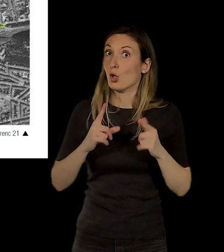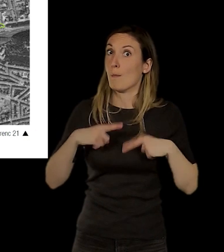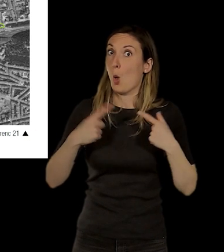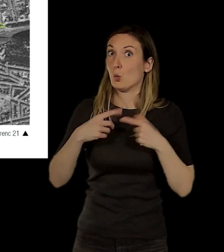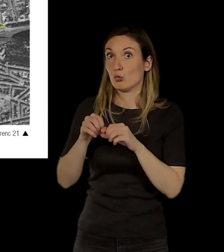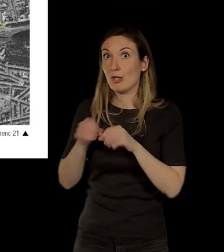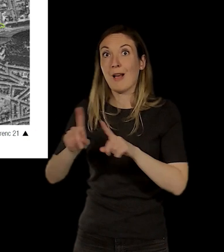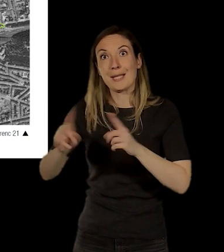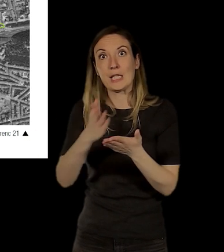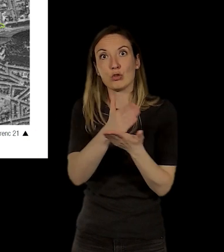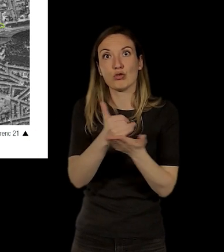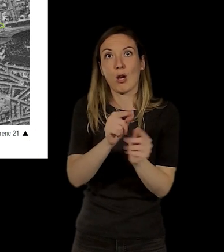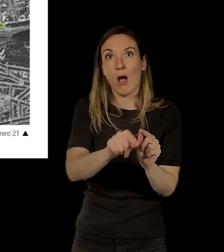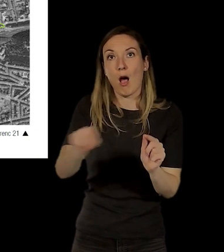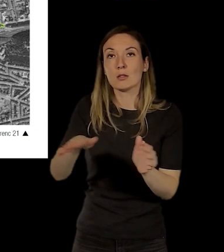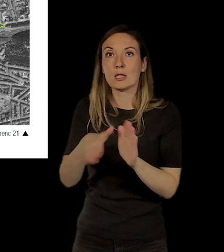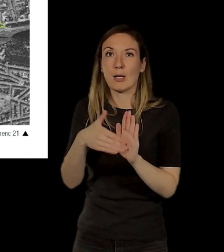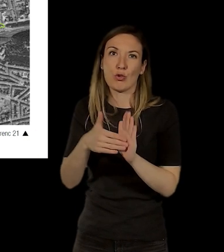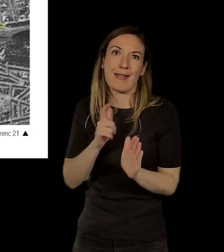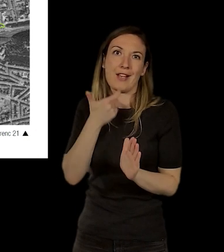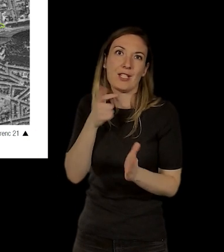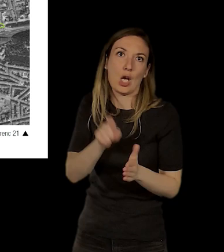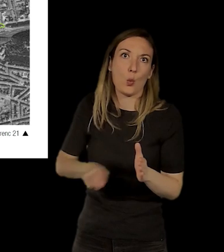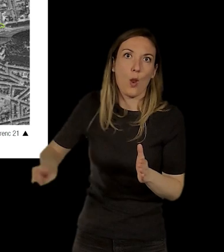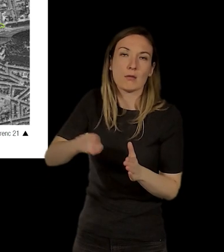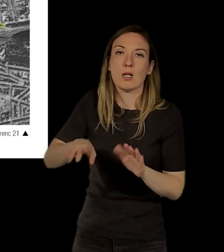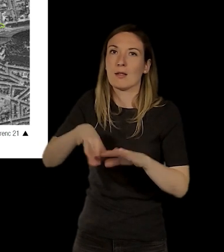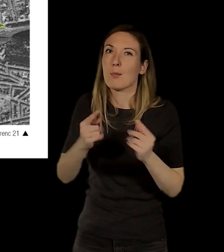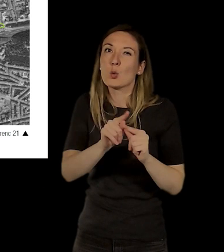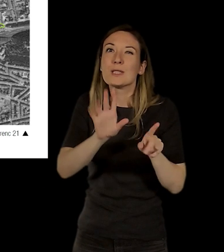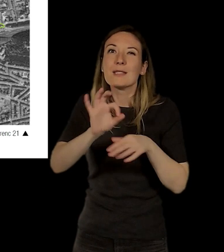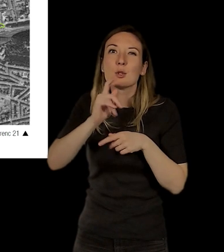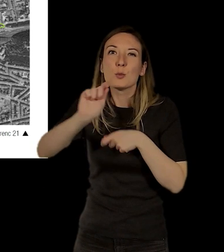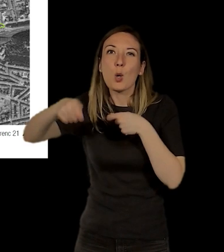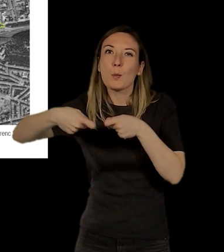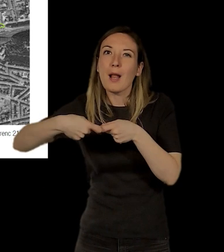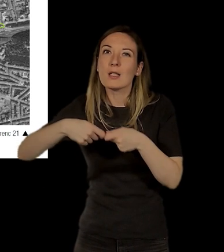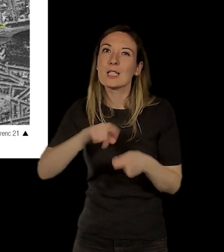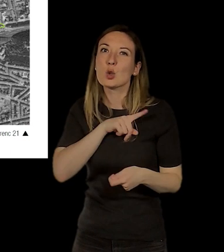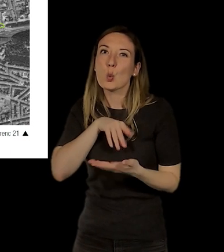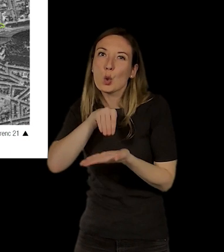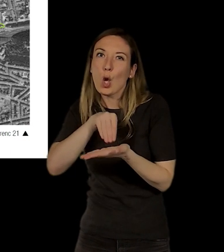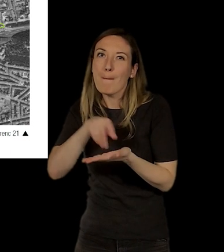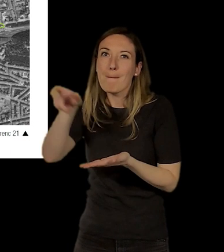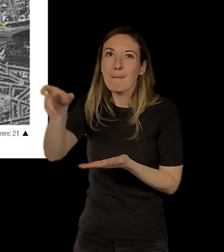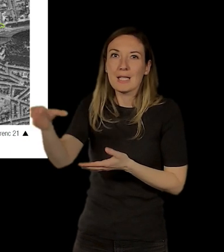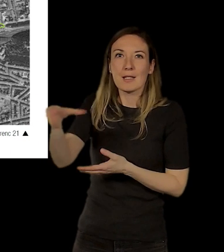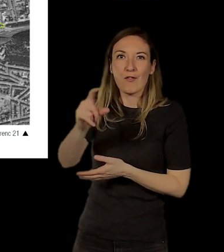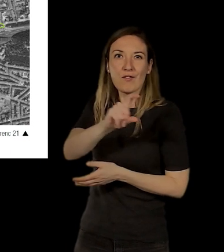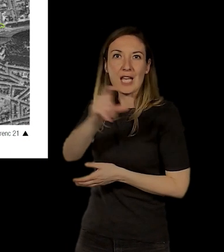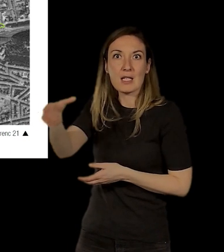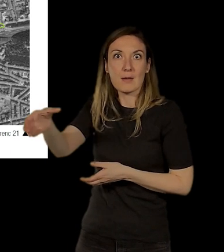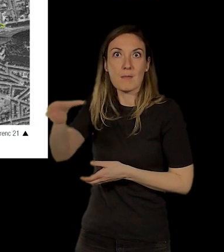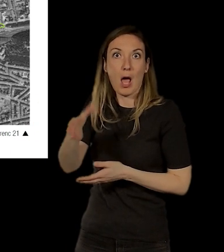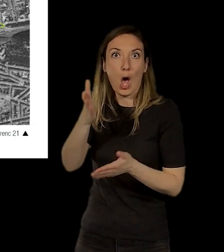třeba taky na Kulaťák, což je taky spolupráce se soukromým investorem. A byl to podle mě takový určitý jako ideový průlem